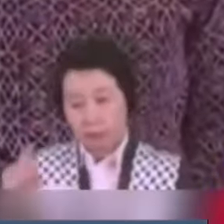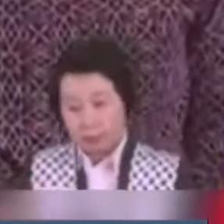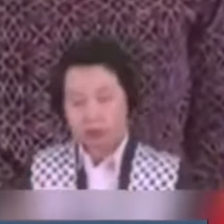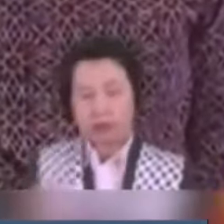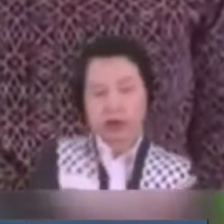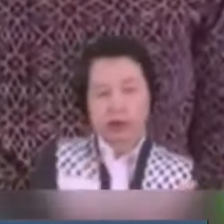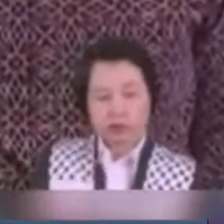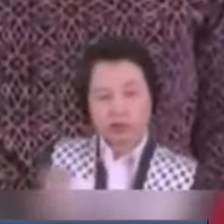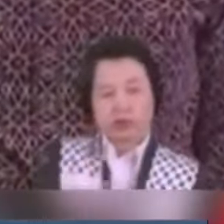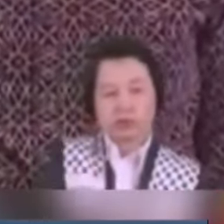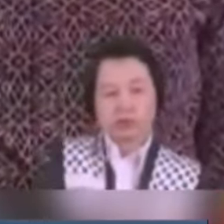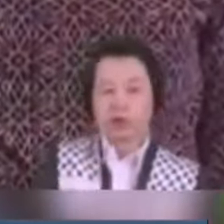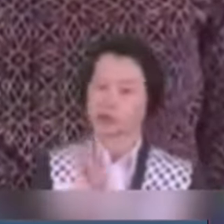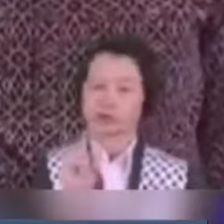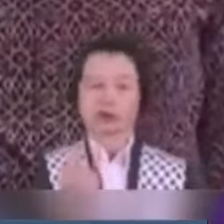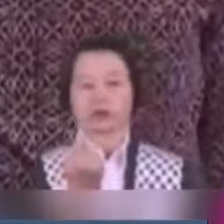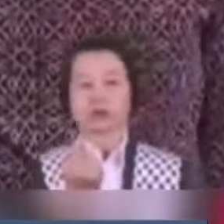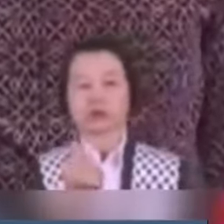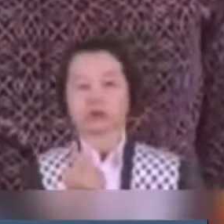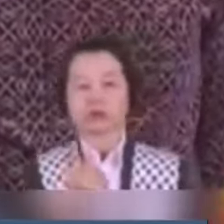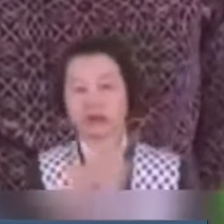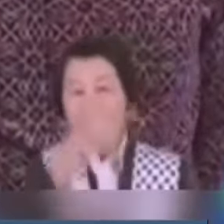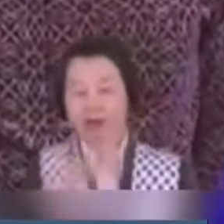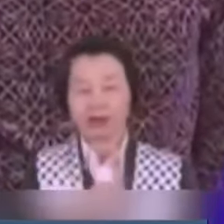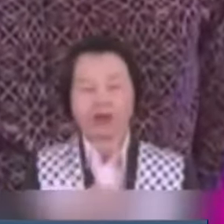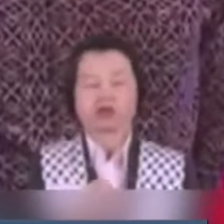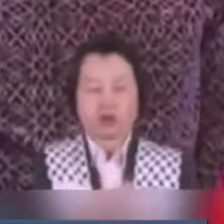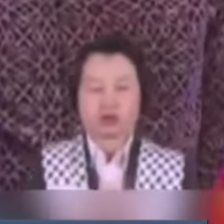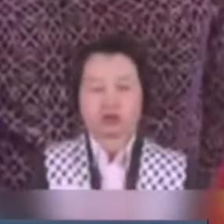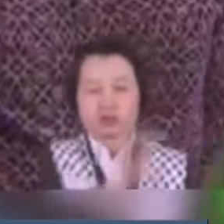Rama kusah du simpanat